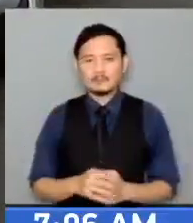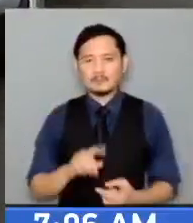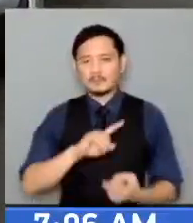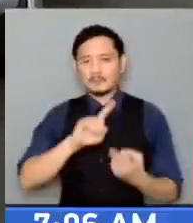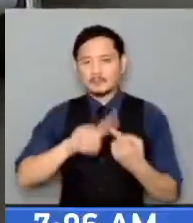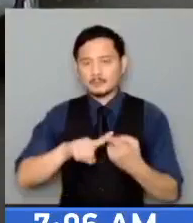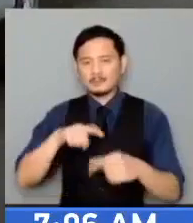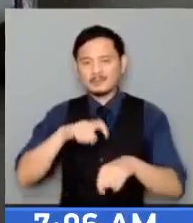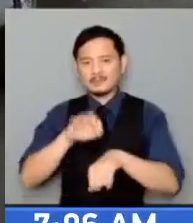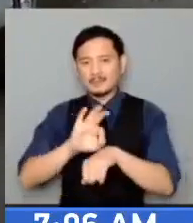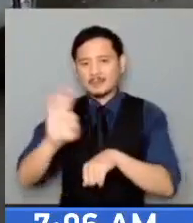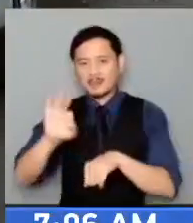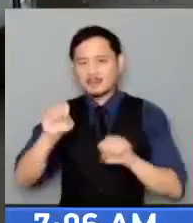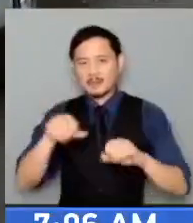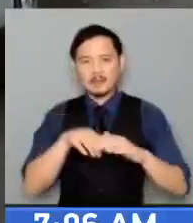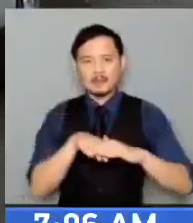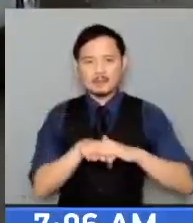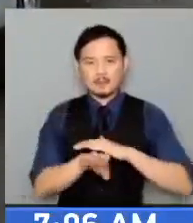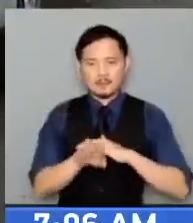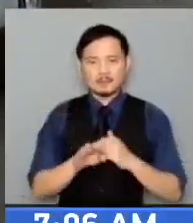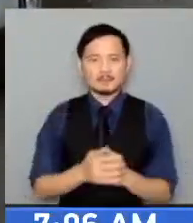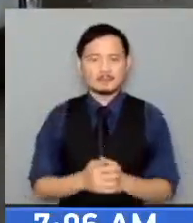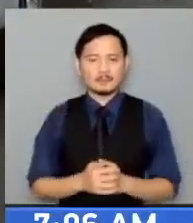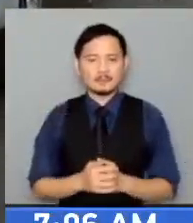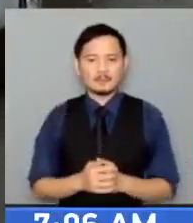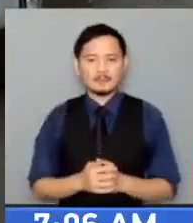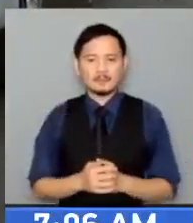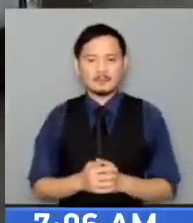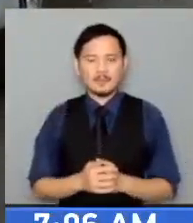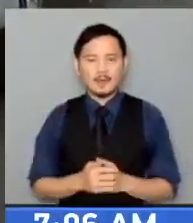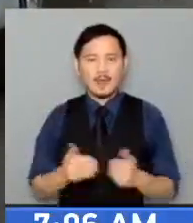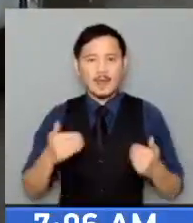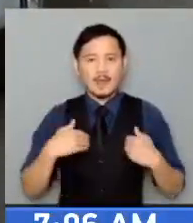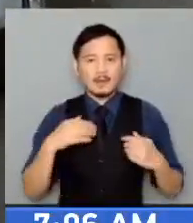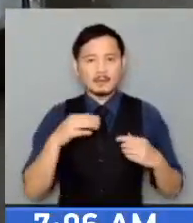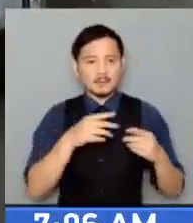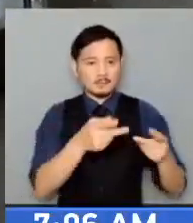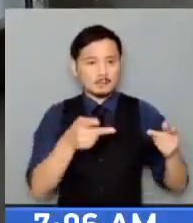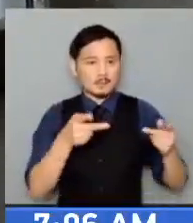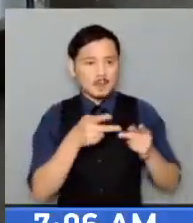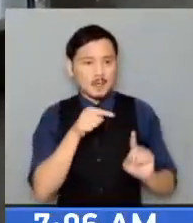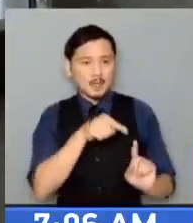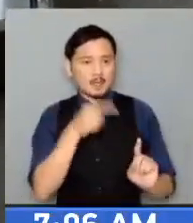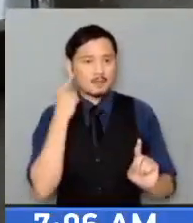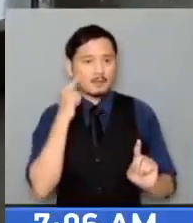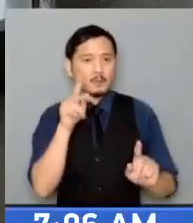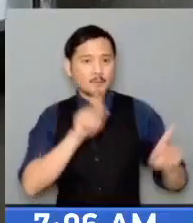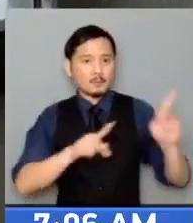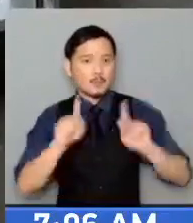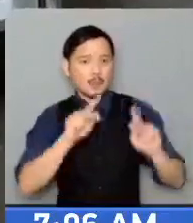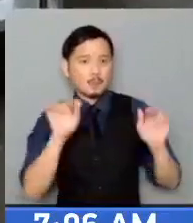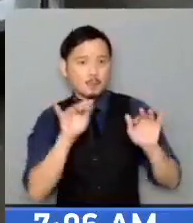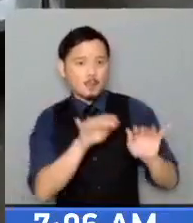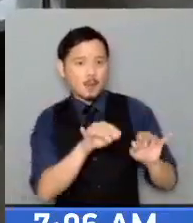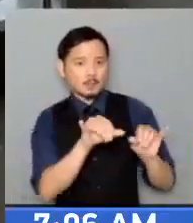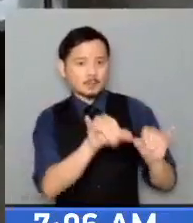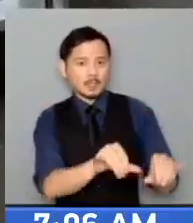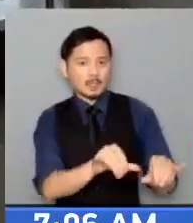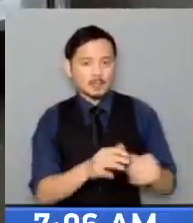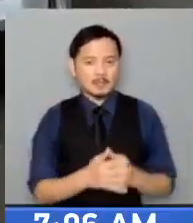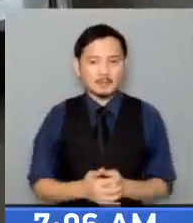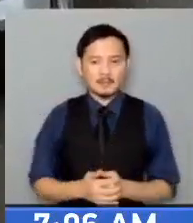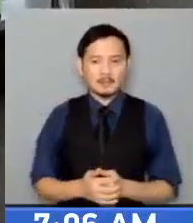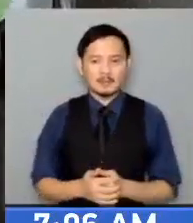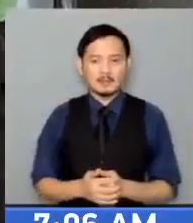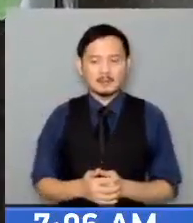pumasok dito ang publiko. May designated area para sa kanila, para sa public, doon sa arrival honors at